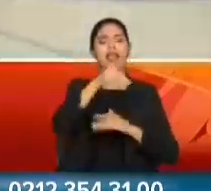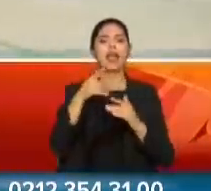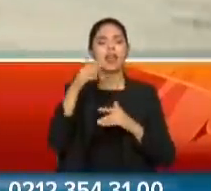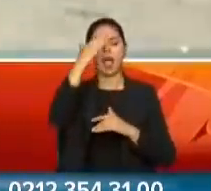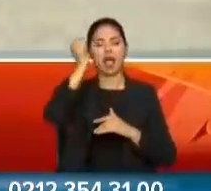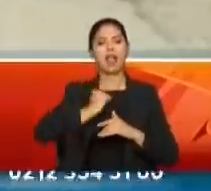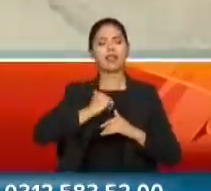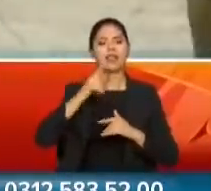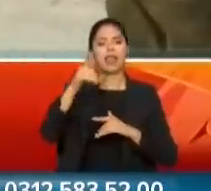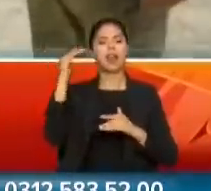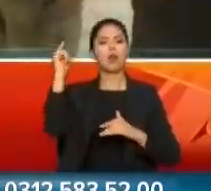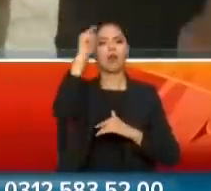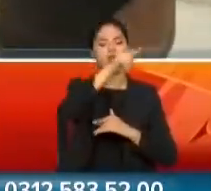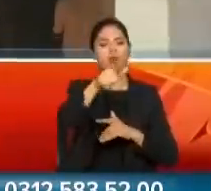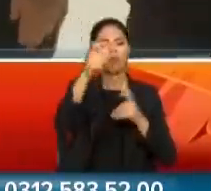yaşandı